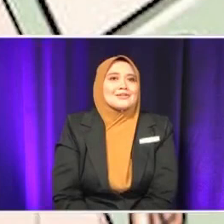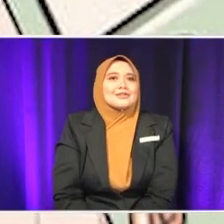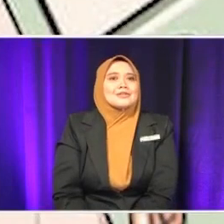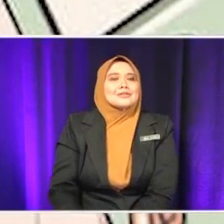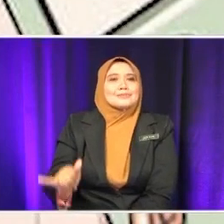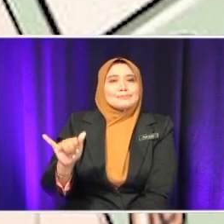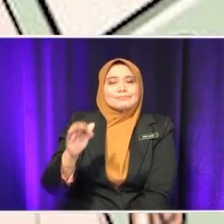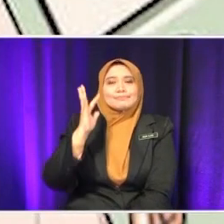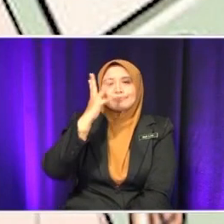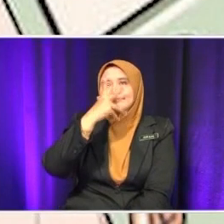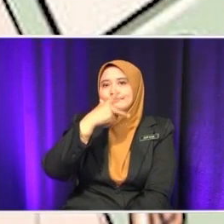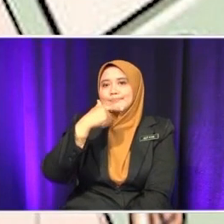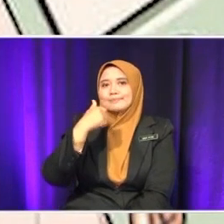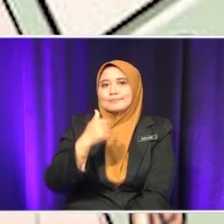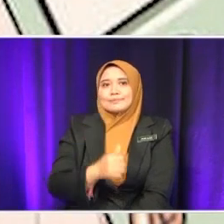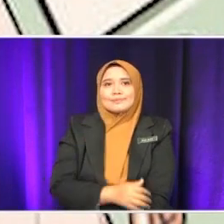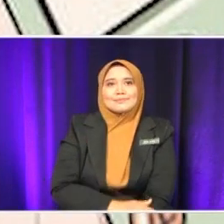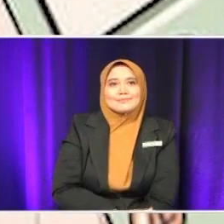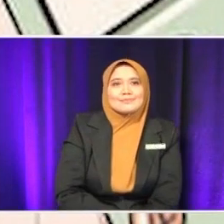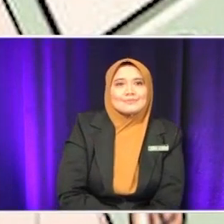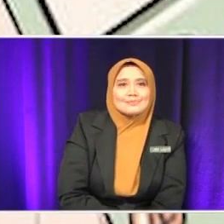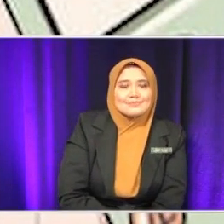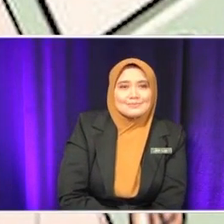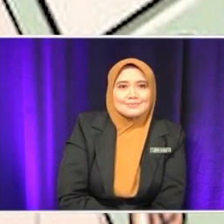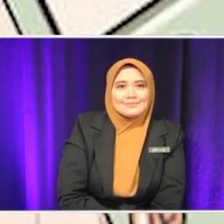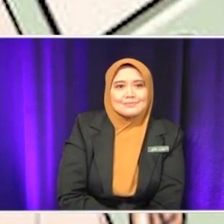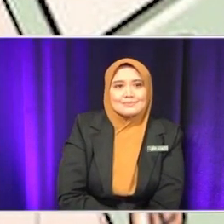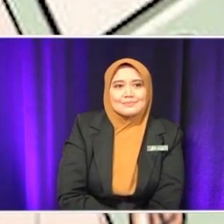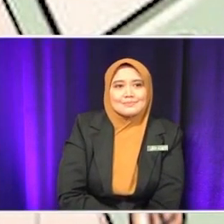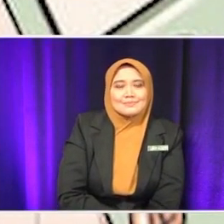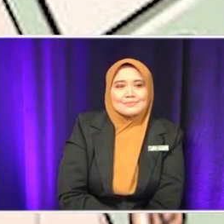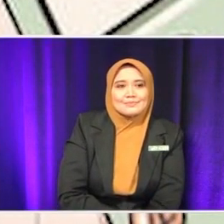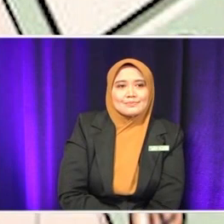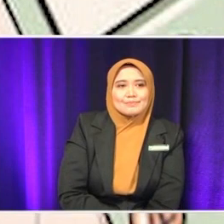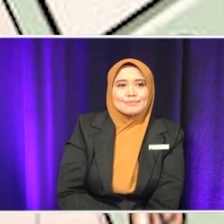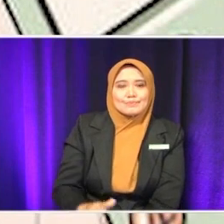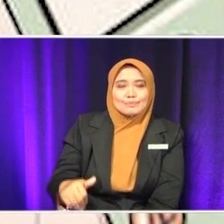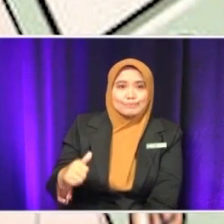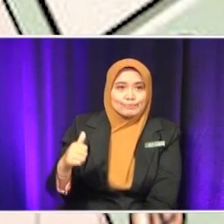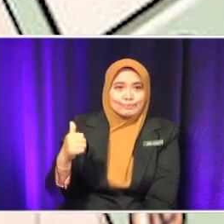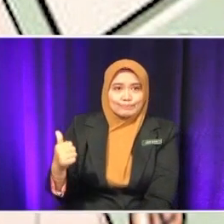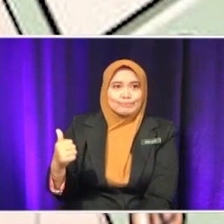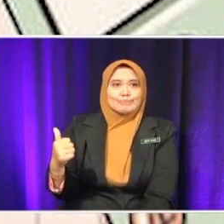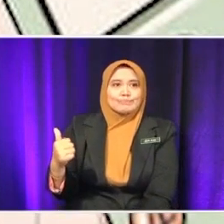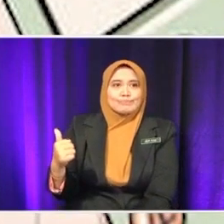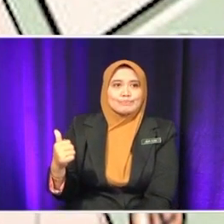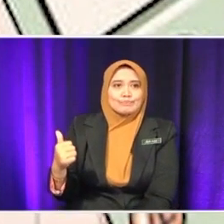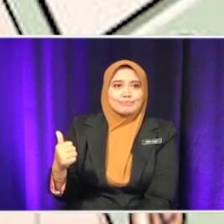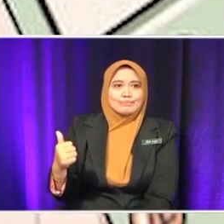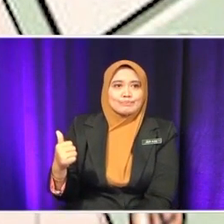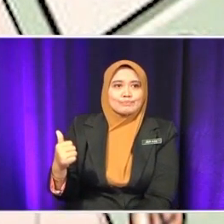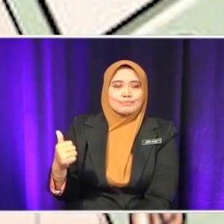Cantik Naim punya. Kecilnya tulisan Naim. Okey, okey. Okey, baguslah tulis betul, unit. Betul, betul. Ini besar